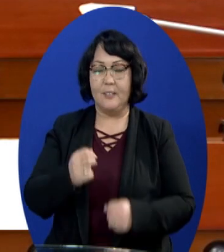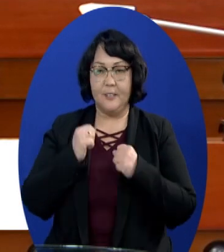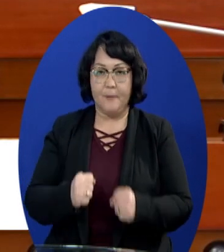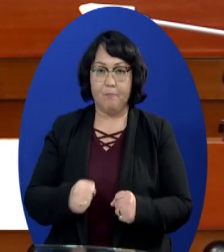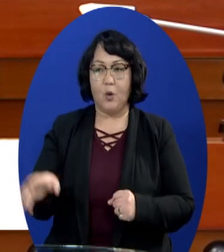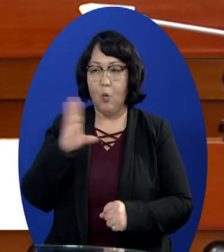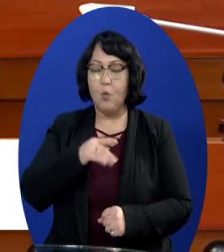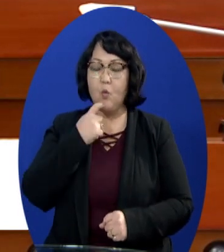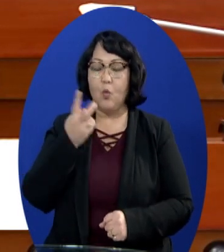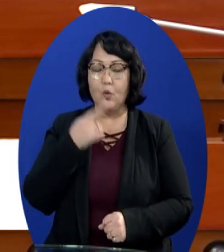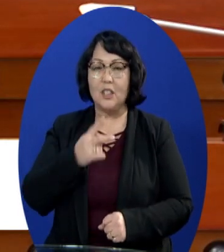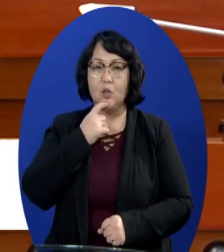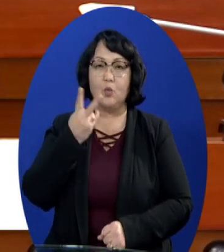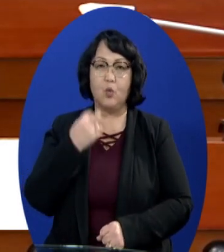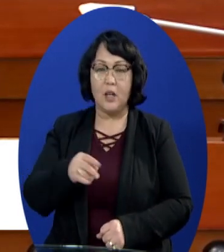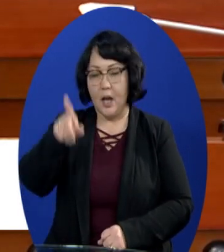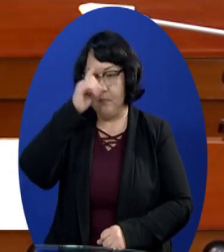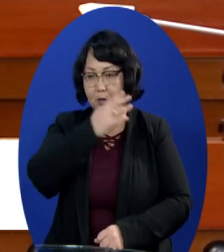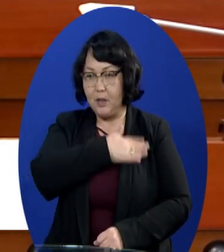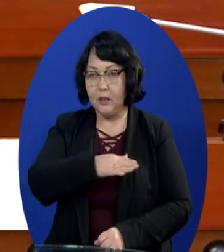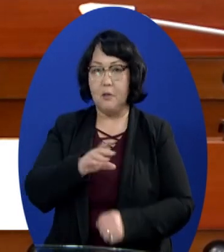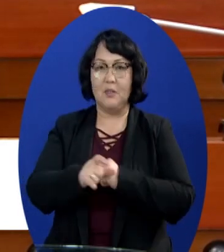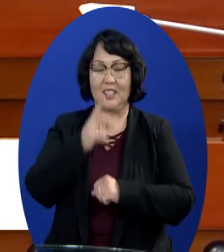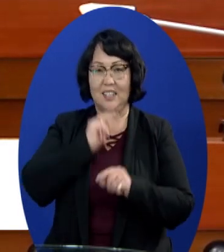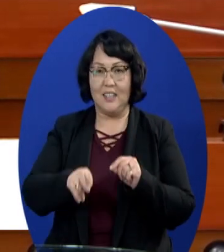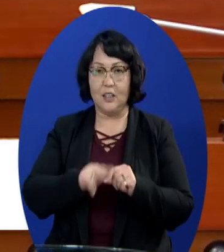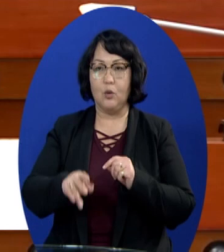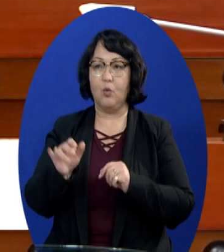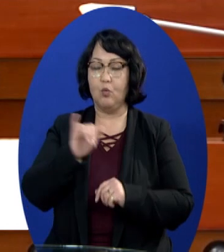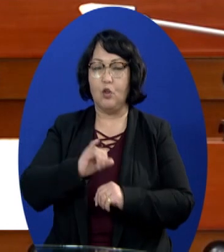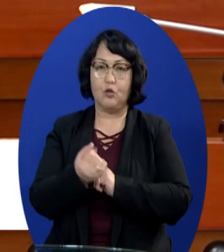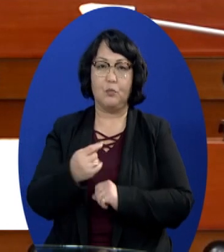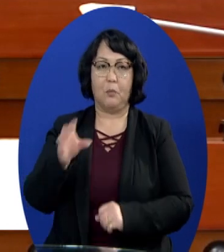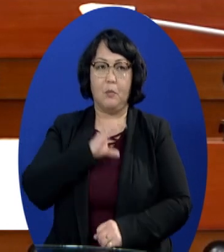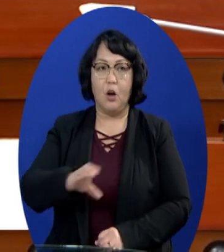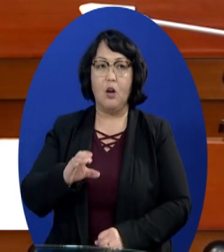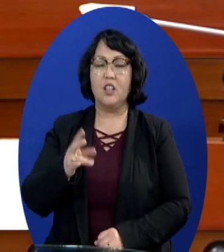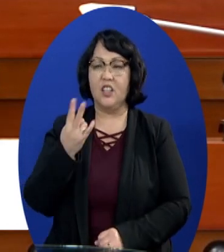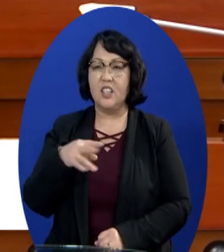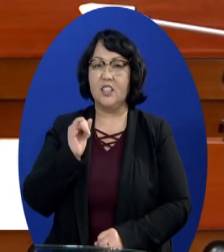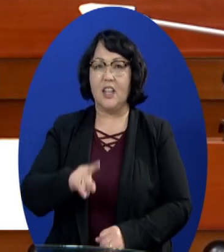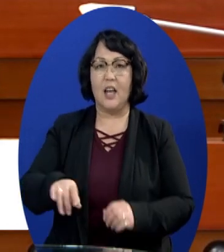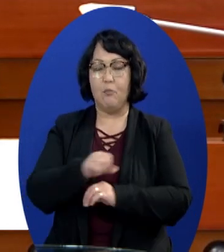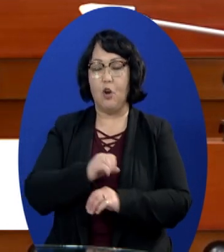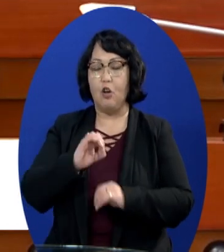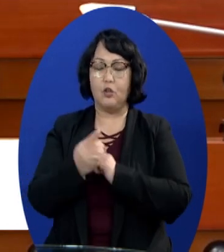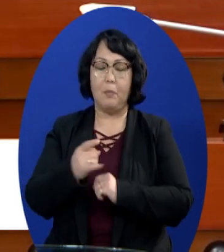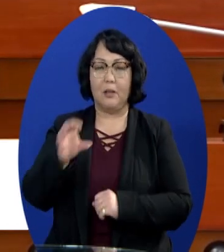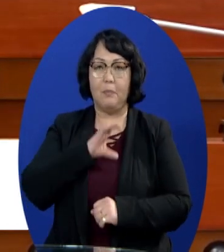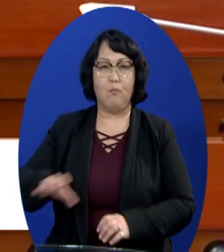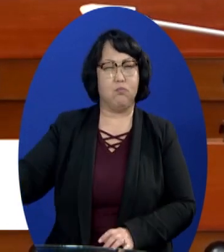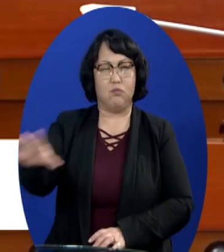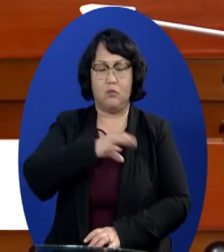боролдод ажилласан эмч ажилтнууд мэрэгжлийн амт онцгой цагдаа хүчнийхэн нийслэл аймгийн онцгой байдлын нийт бий бүрэлдэхүүнд Монгол Улсын засгийн